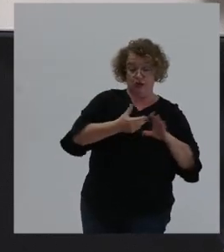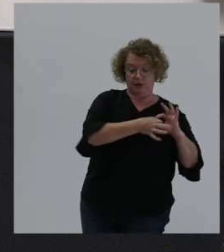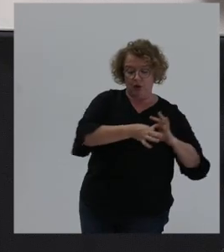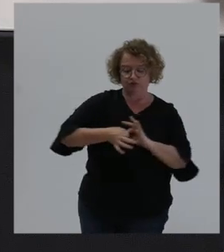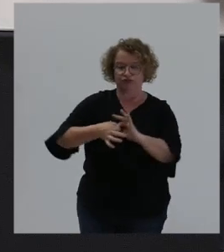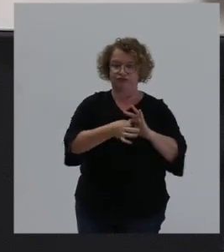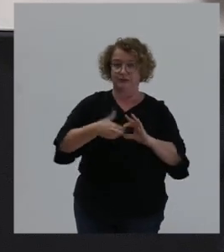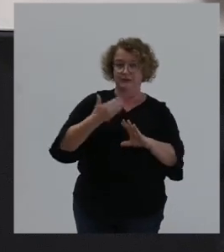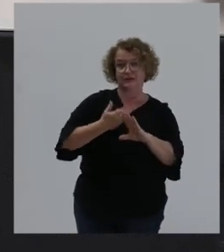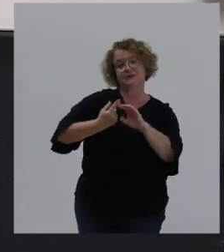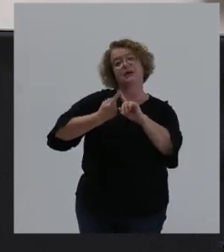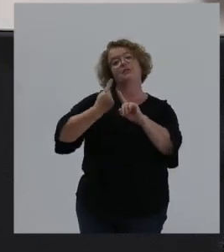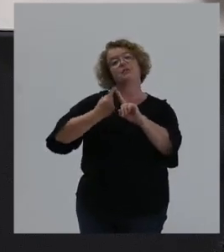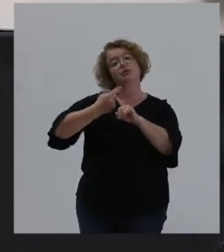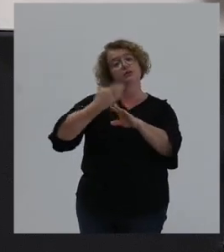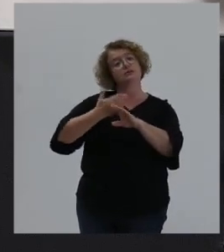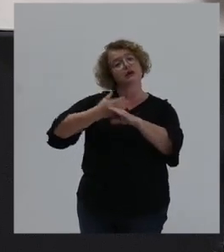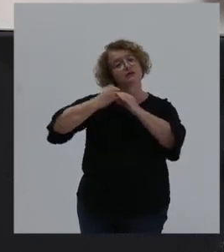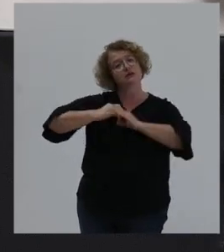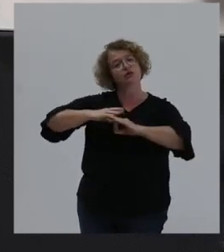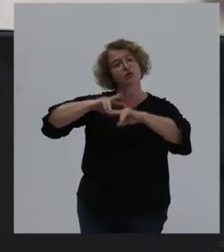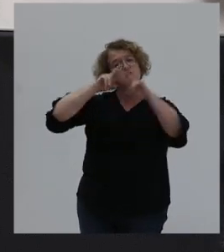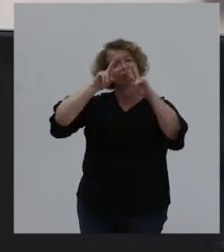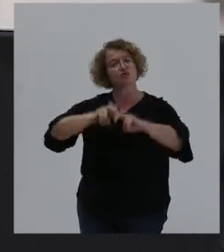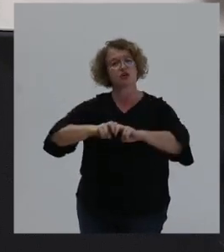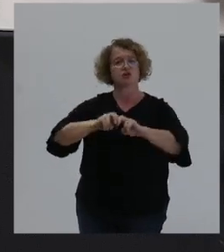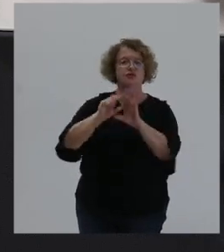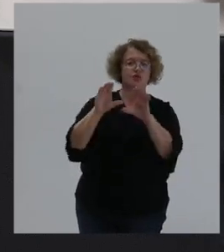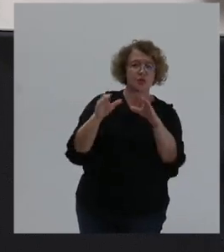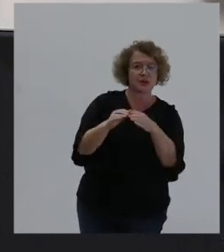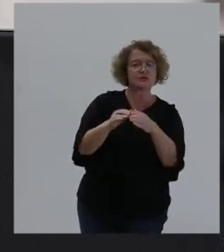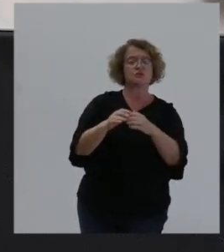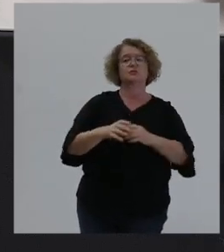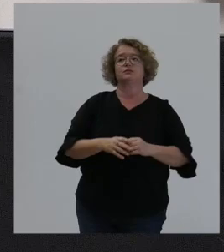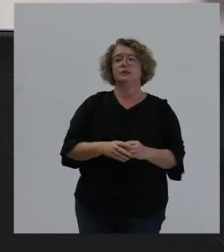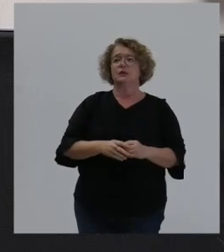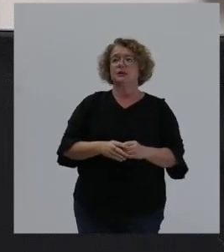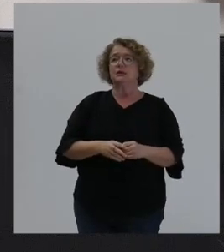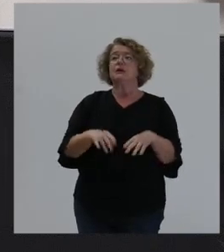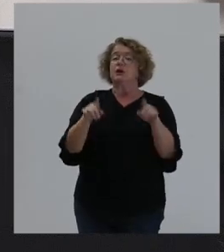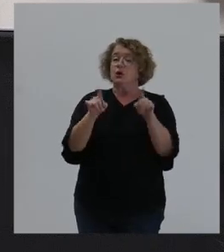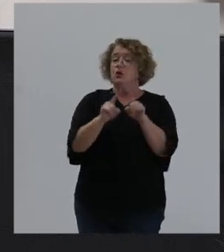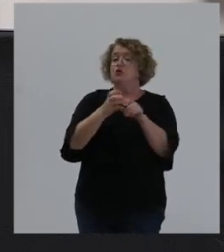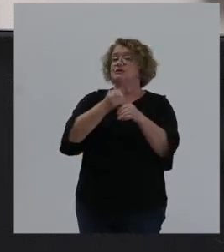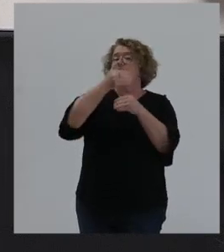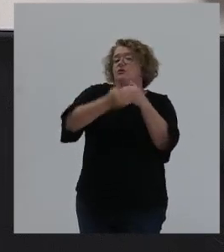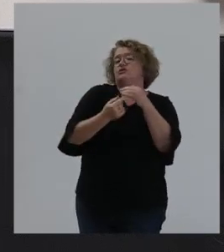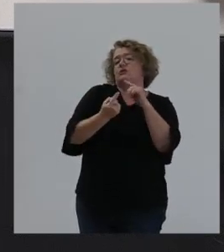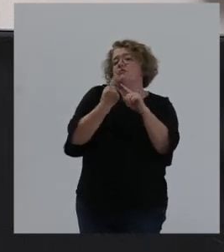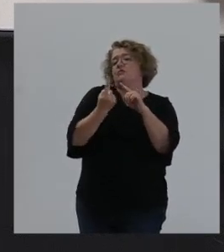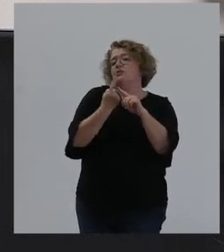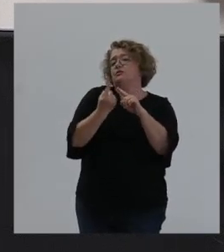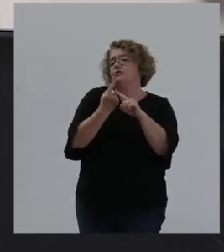important parce que nous y consacrons du temps de recherche, du temps de formation. Bien évidemment, il y a des enjeux majeurs, au moins